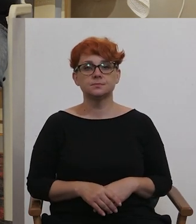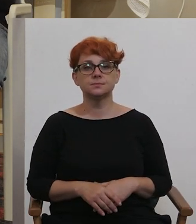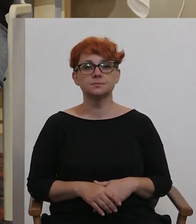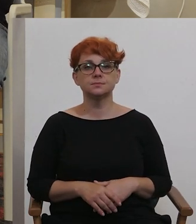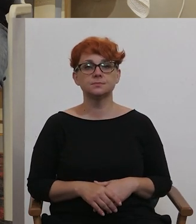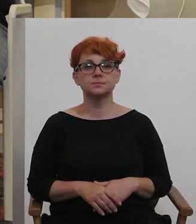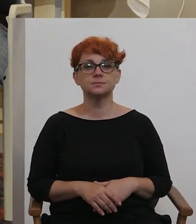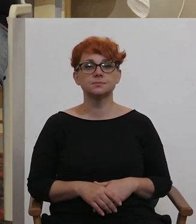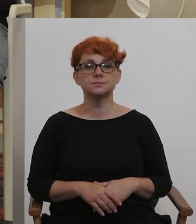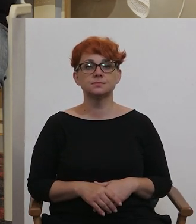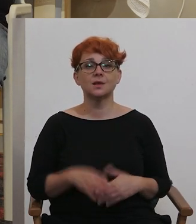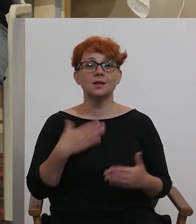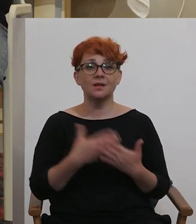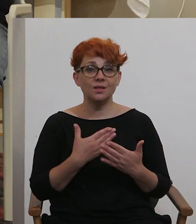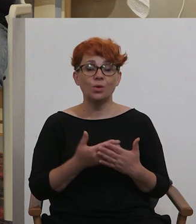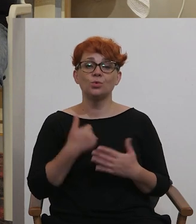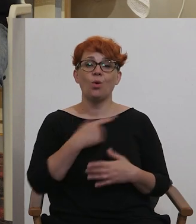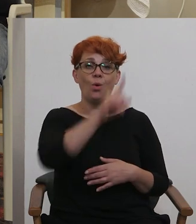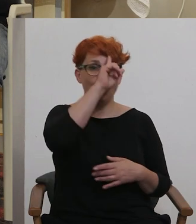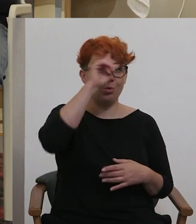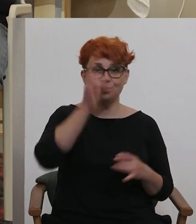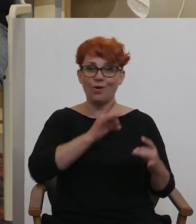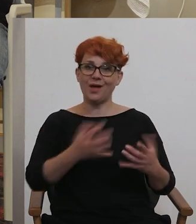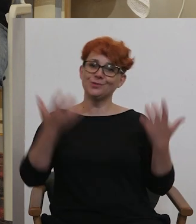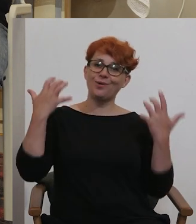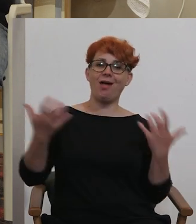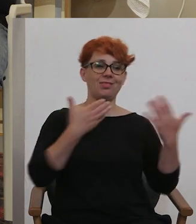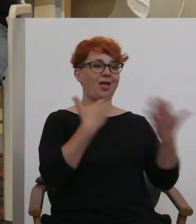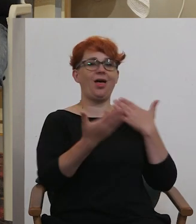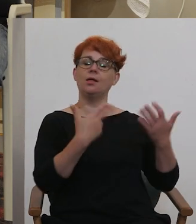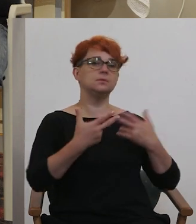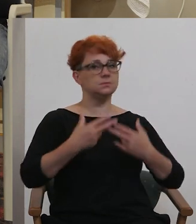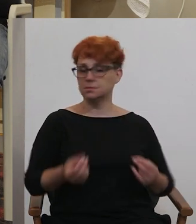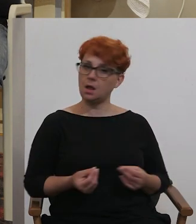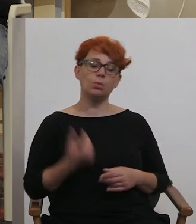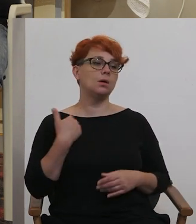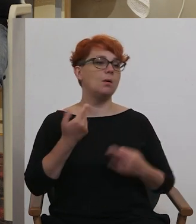było do tych ludzi wracać, trzeba było wiele razy z nimi rozmawiać.